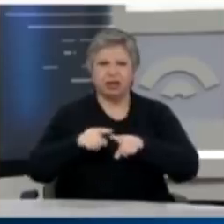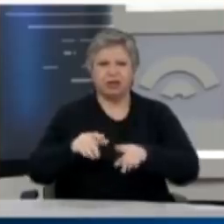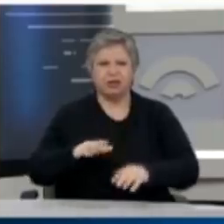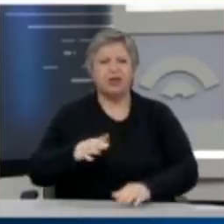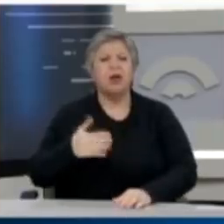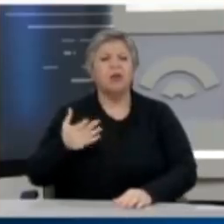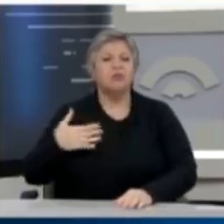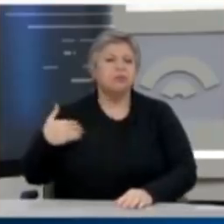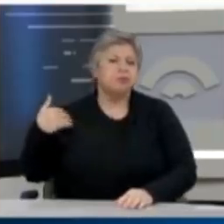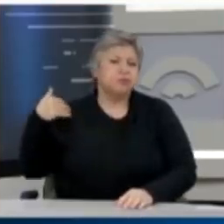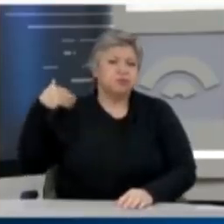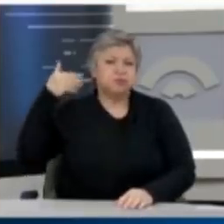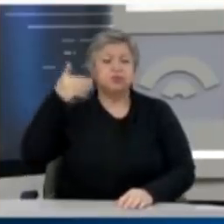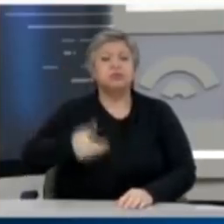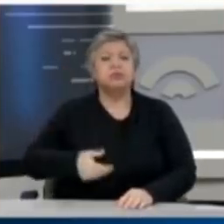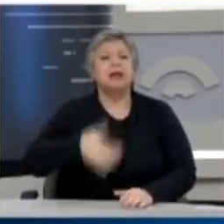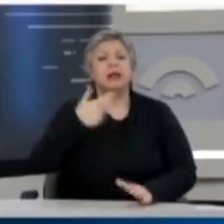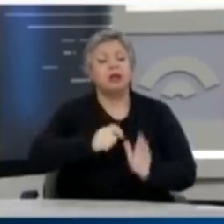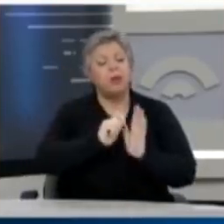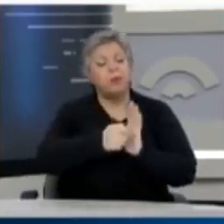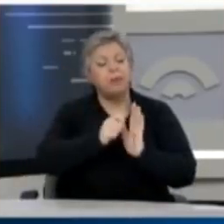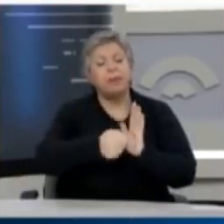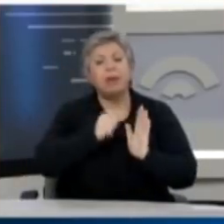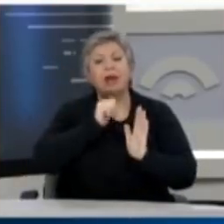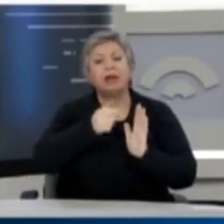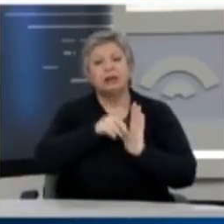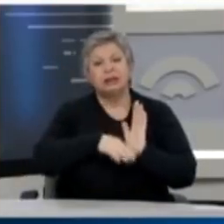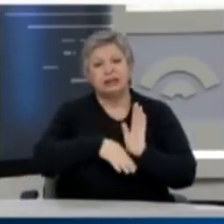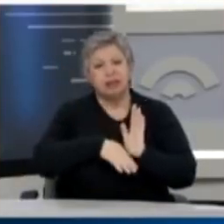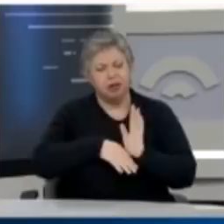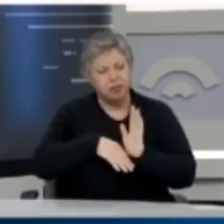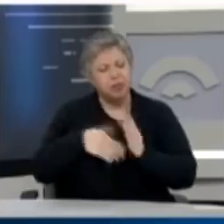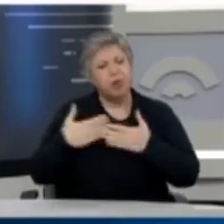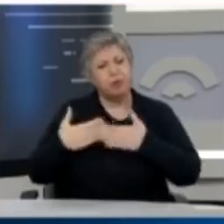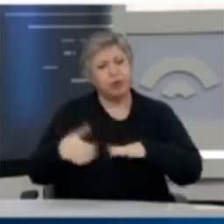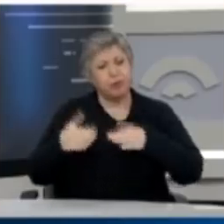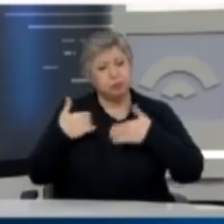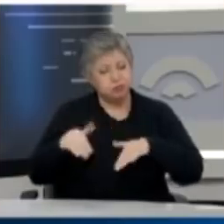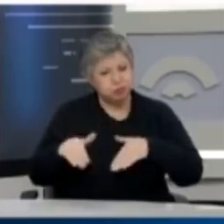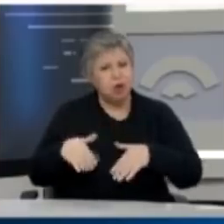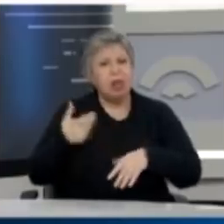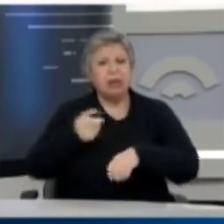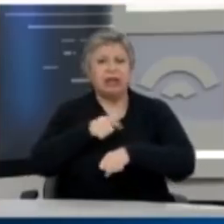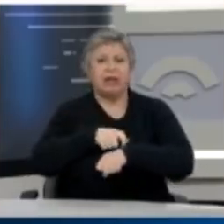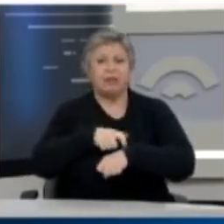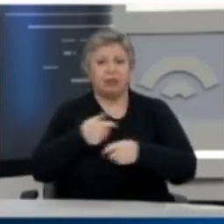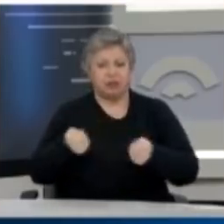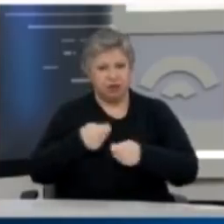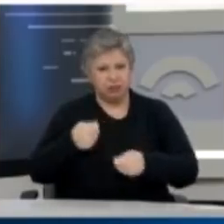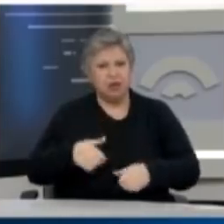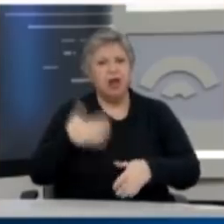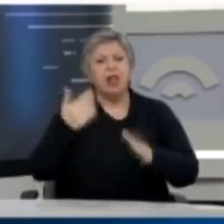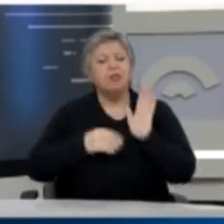Συντάγματος που έχουν γίνει και γίνονται, στόχο έχουν την αποτύπωση σε νομική,